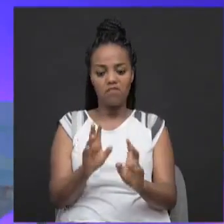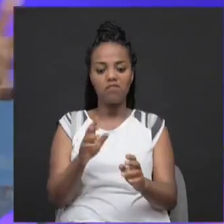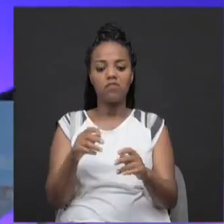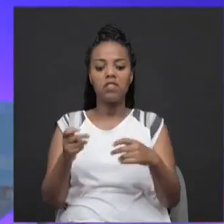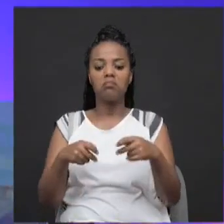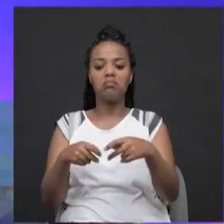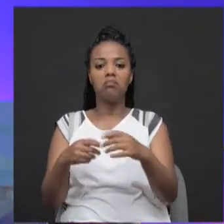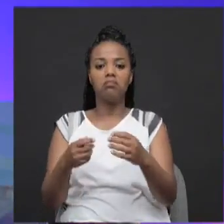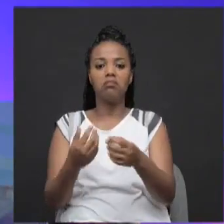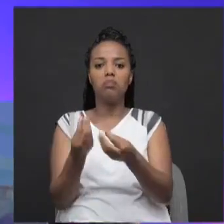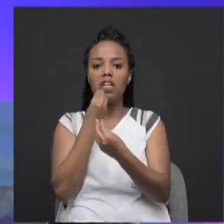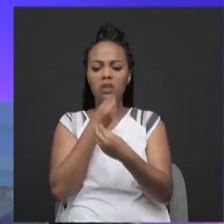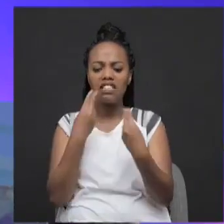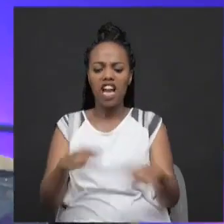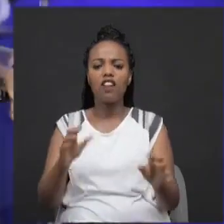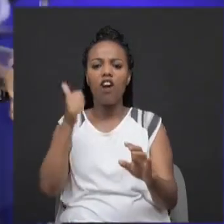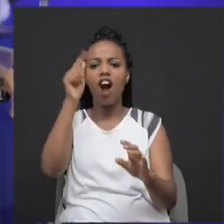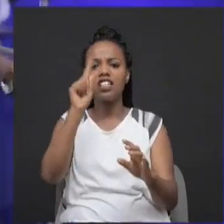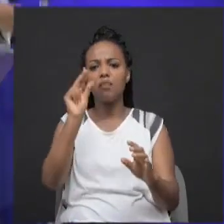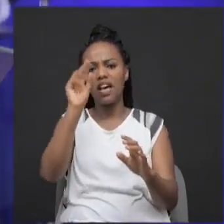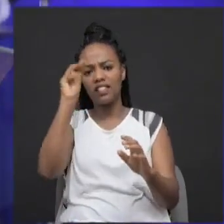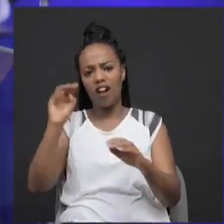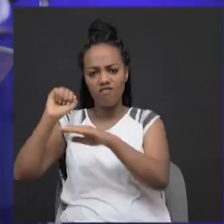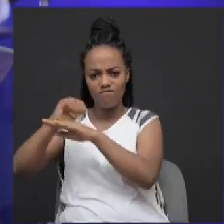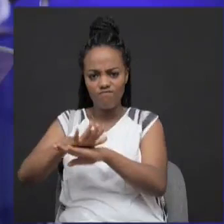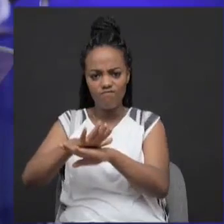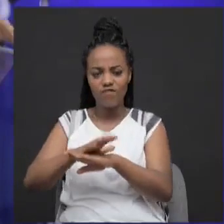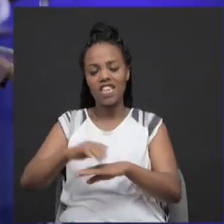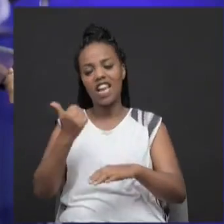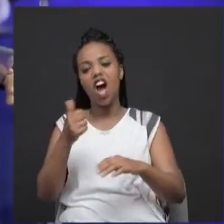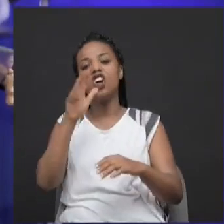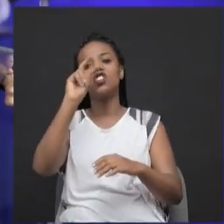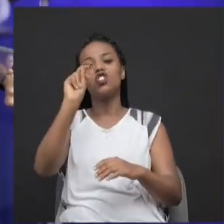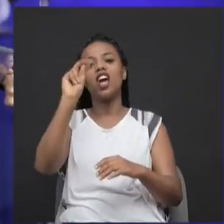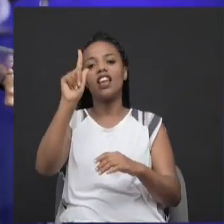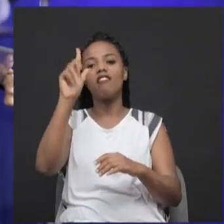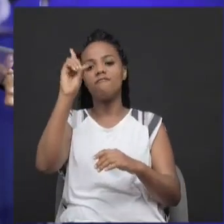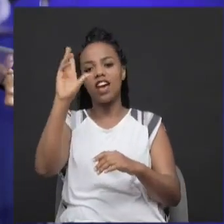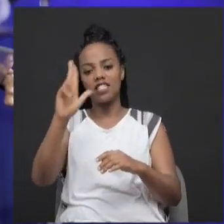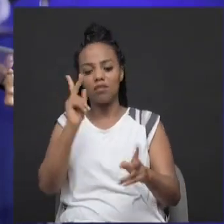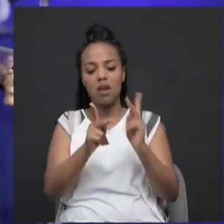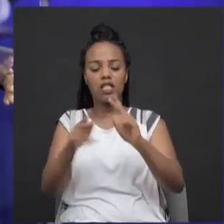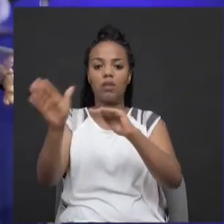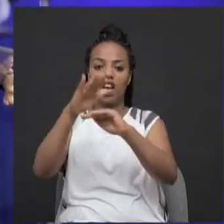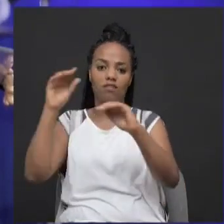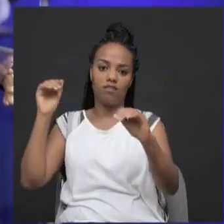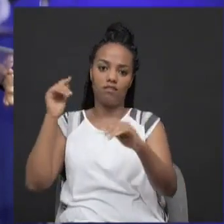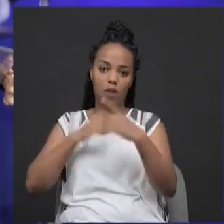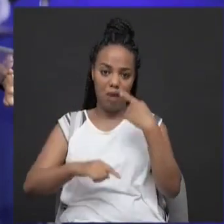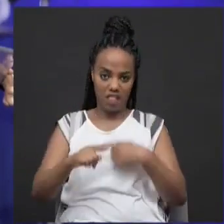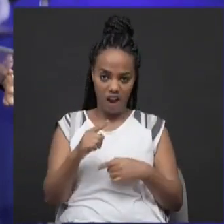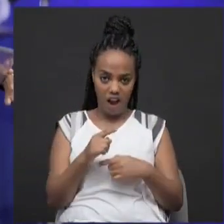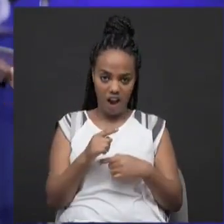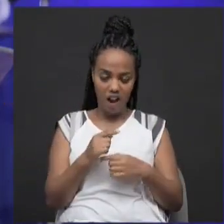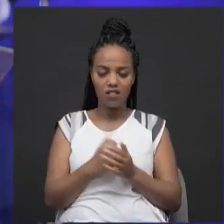እህልን እንዲያጠፋ አንበጦችን ብሰድ፣ ቸነፈርን በህዝብ ላይ ብለቅ ካለ በኋላ